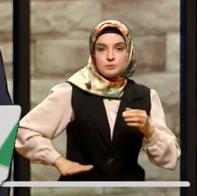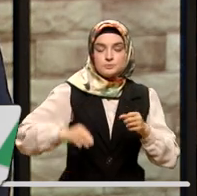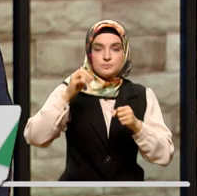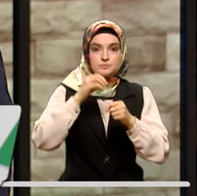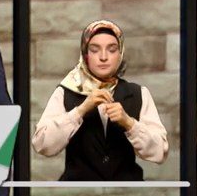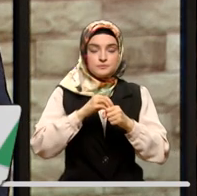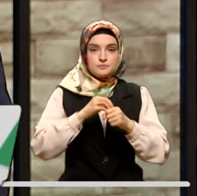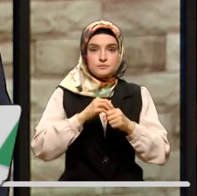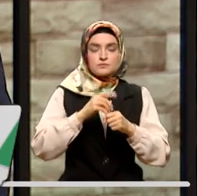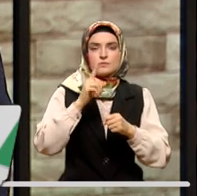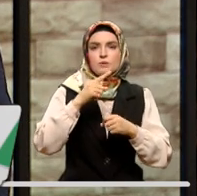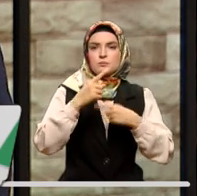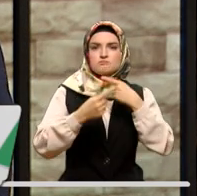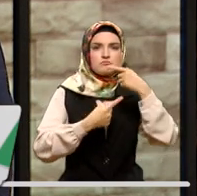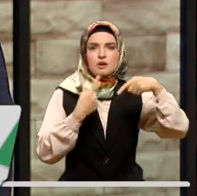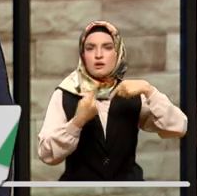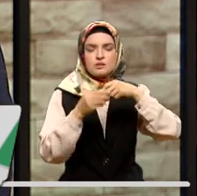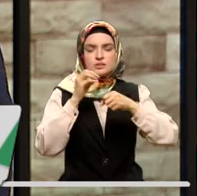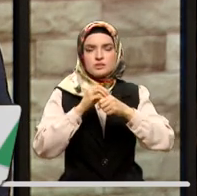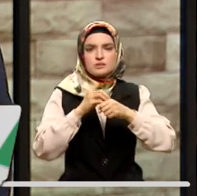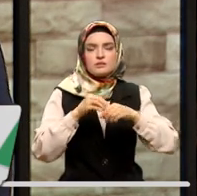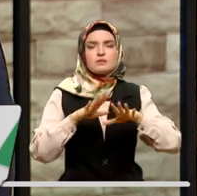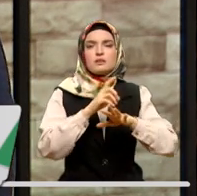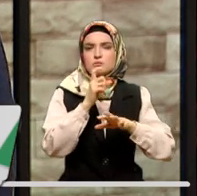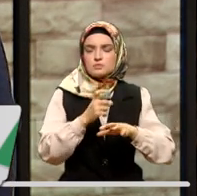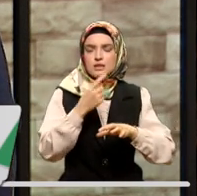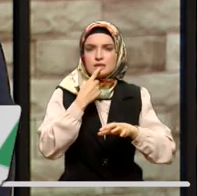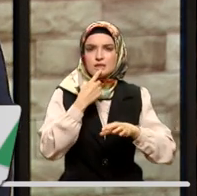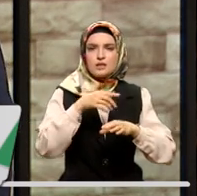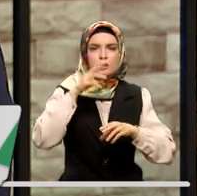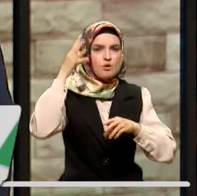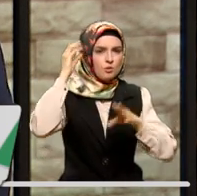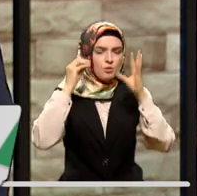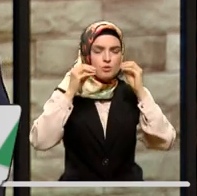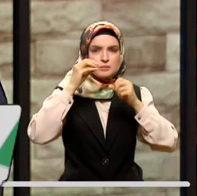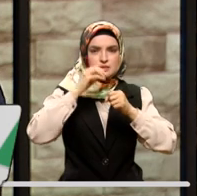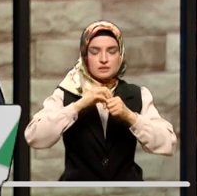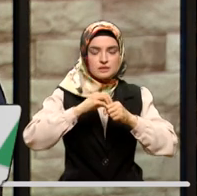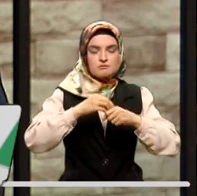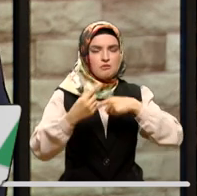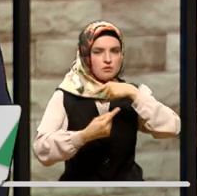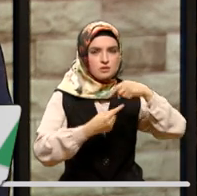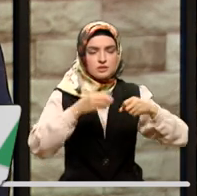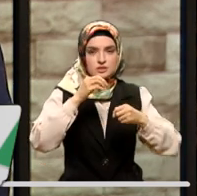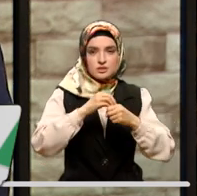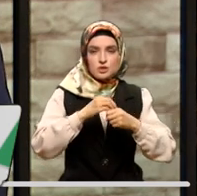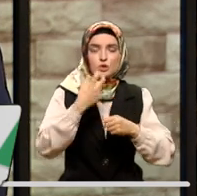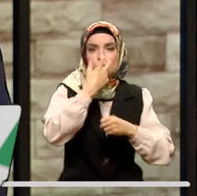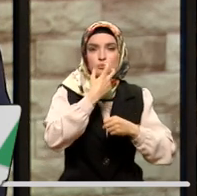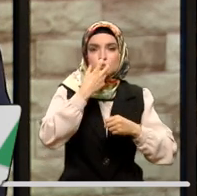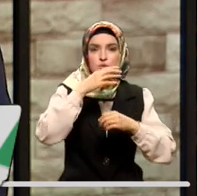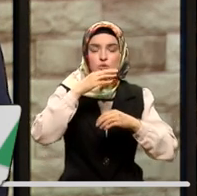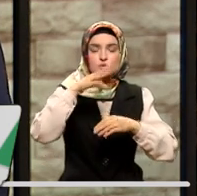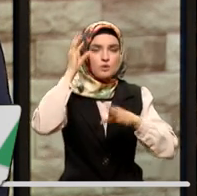geleceği için bir arayış içinde değil miyiz biz? Dil öğrenmesi için arayış içindeyiz. Müzik öğrensin diye efendim çocuğumuza